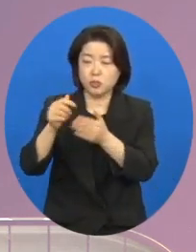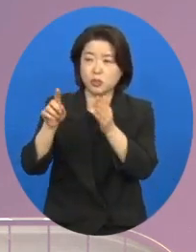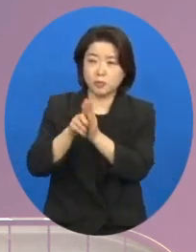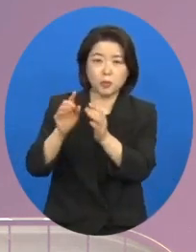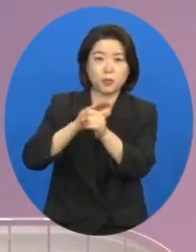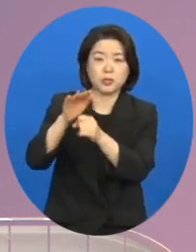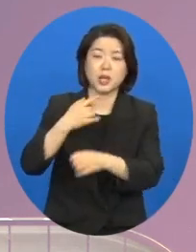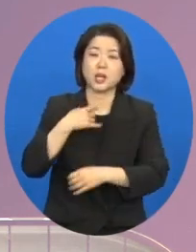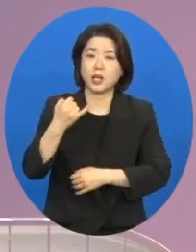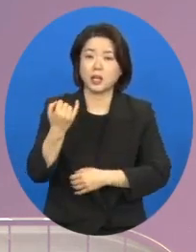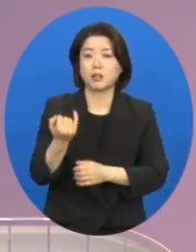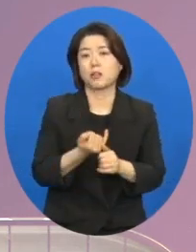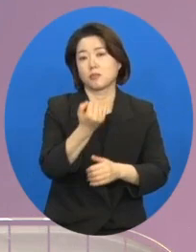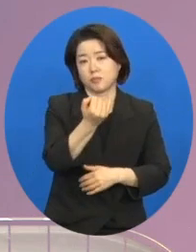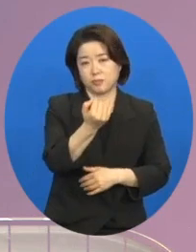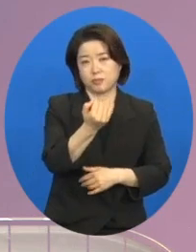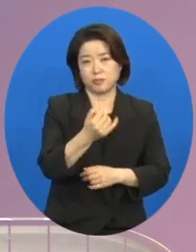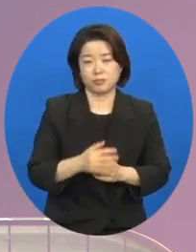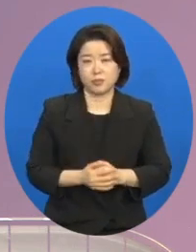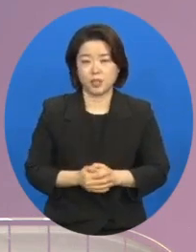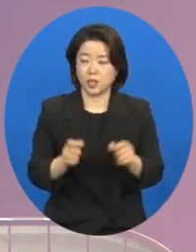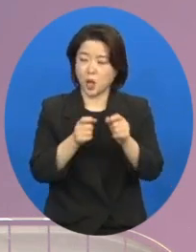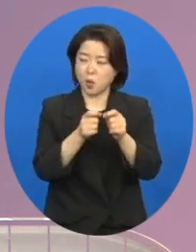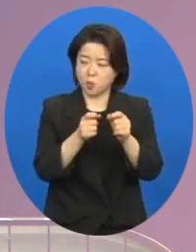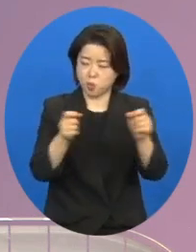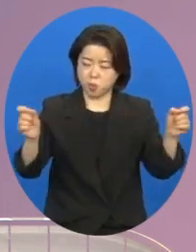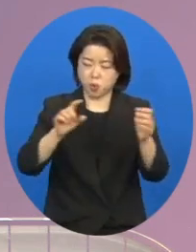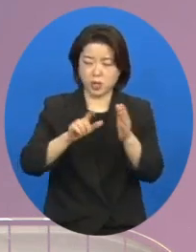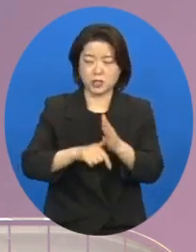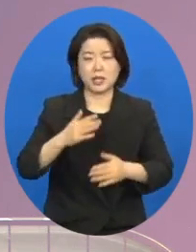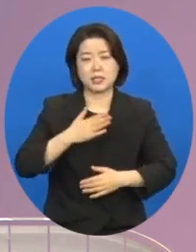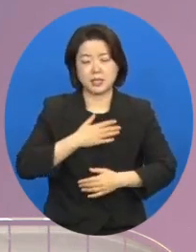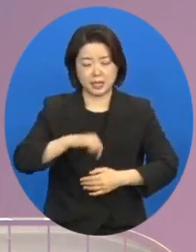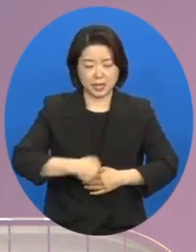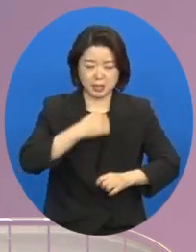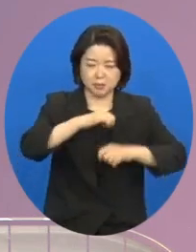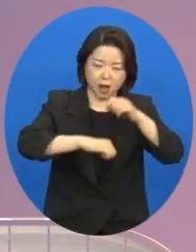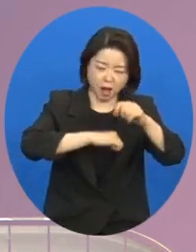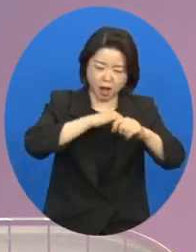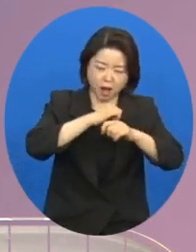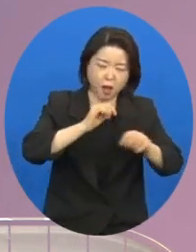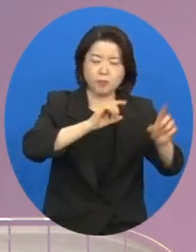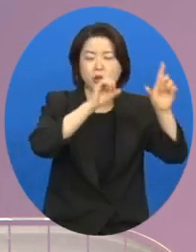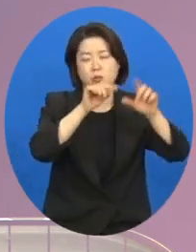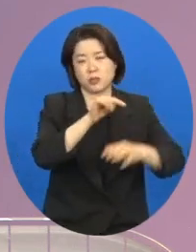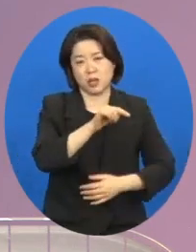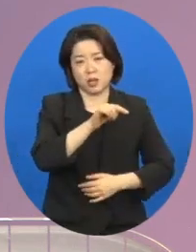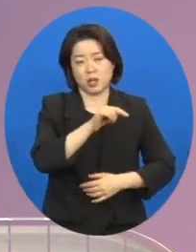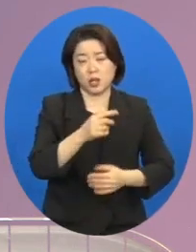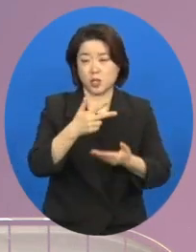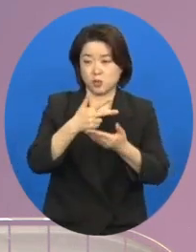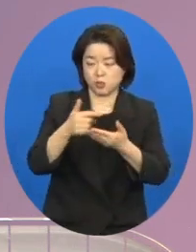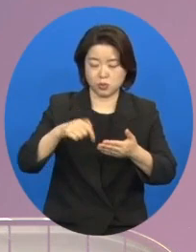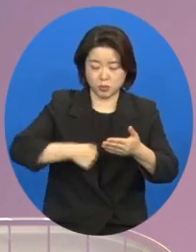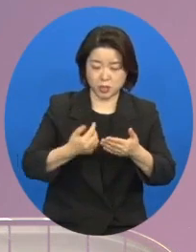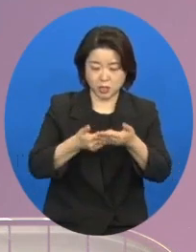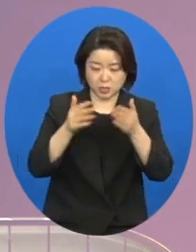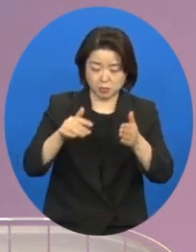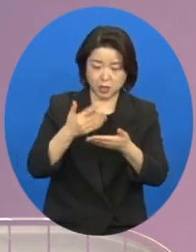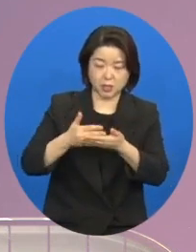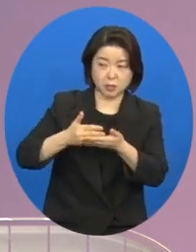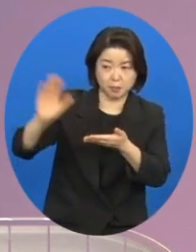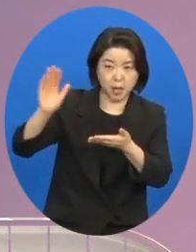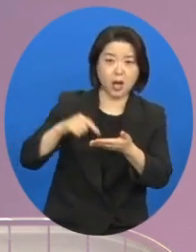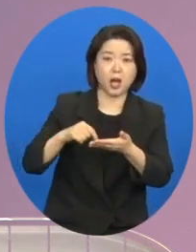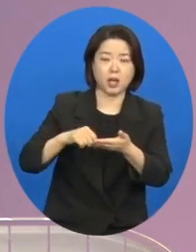사랑했던 사람이었다는 거예요. 근데 오랜 시간 자기 마음대로 살았다는 것이죠. 주님을 자신의 방에서 쫓아내고